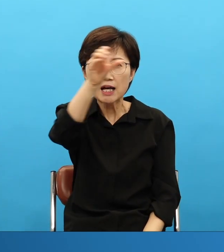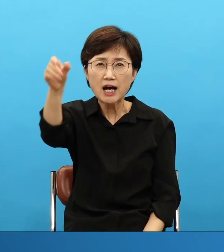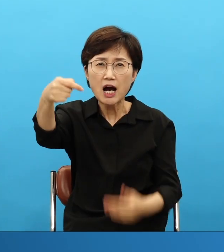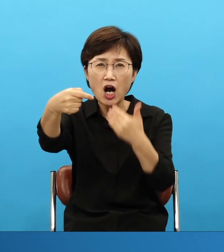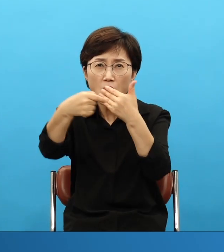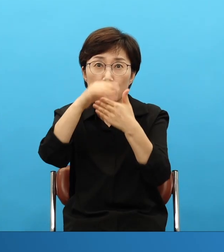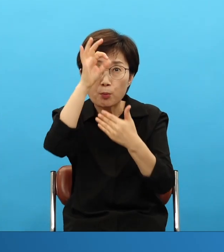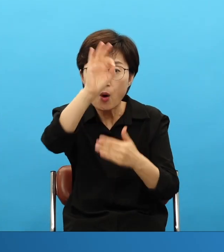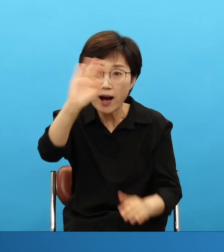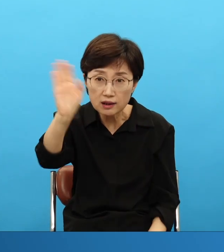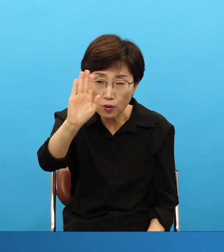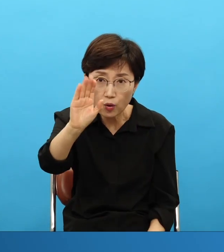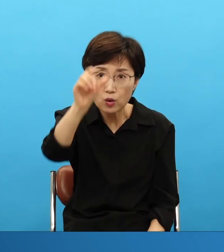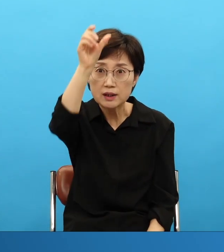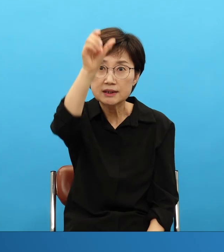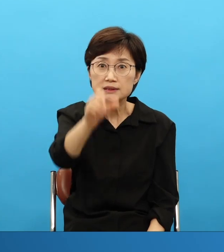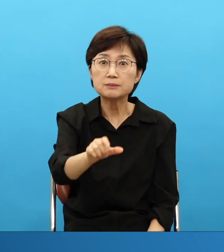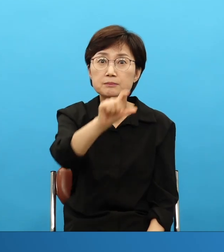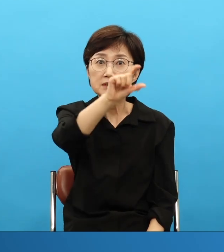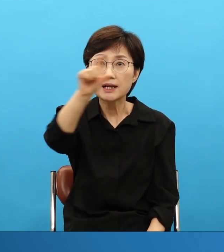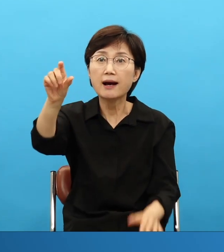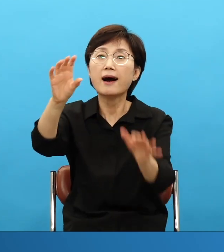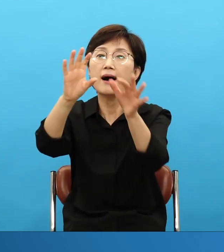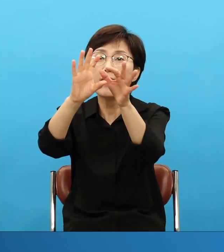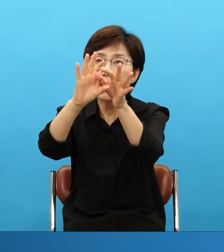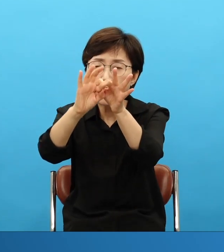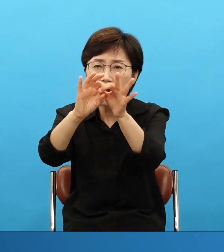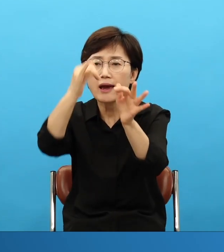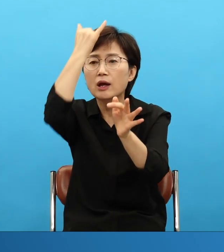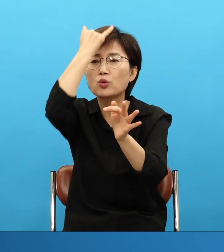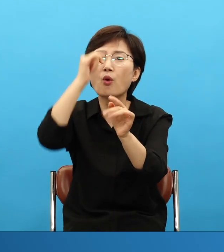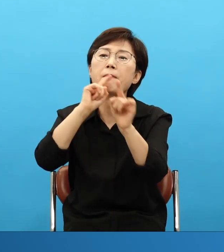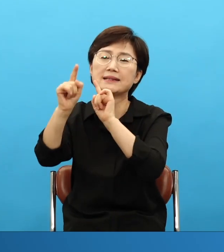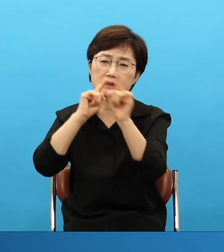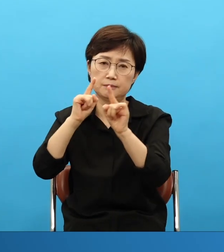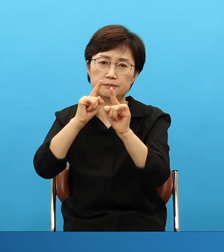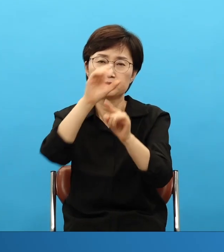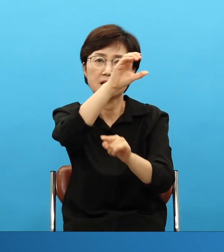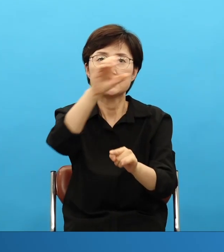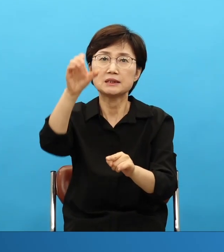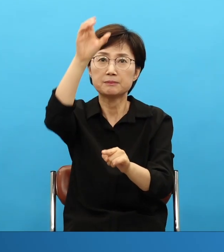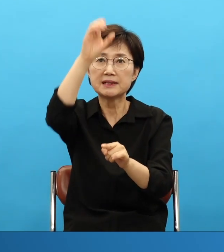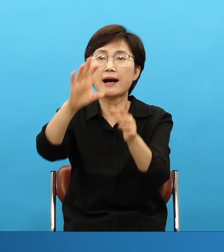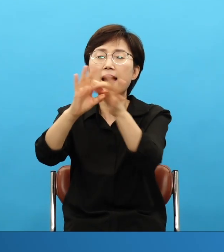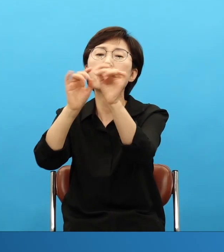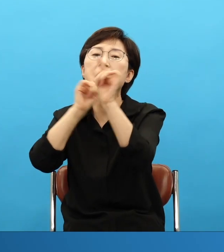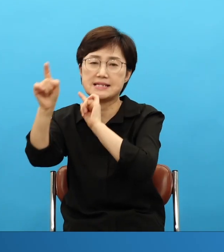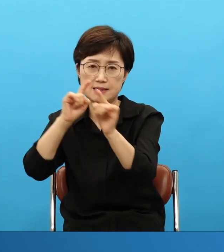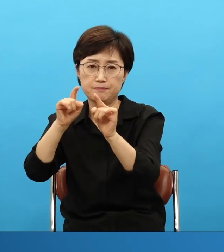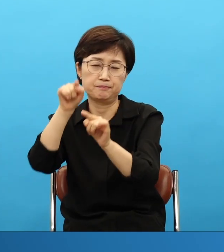십자가의도 이금 모르는 자가 오히려 미난